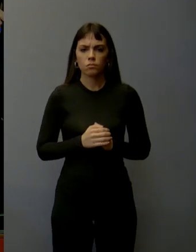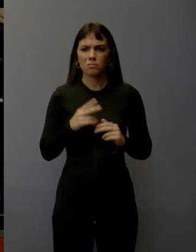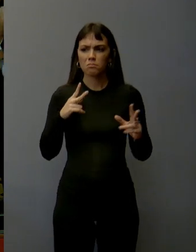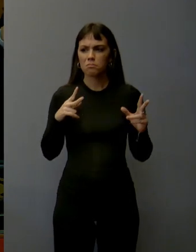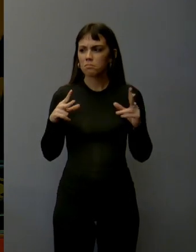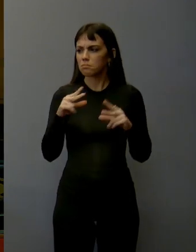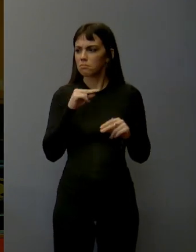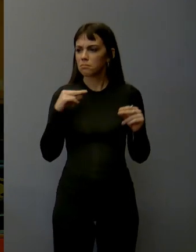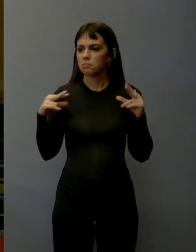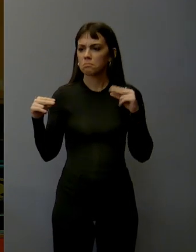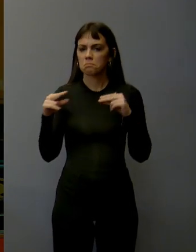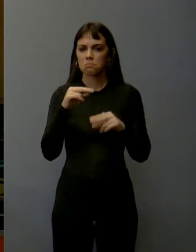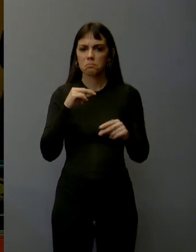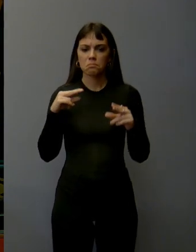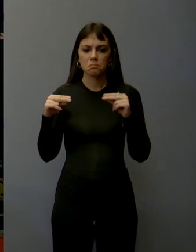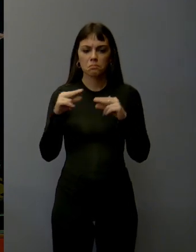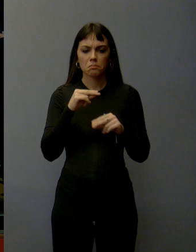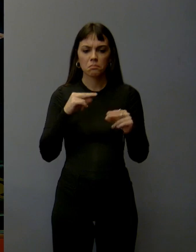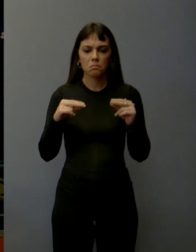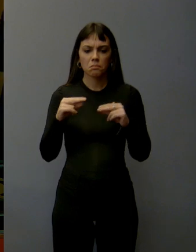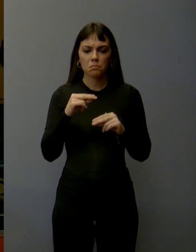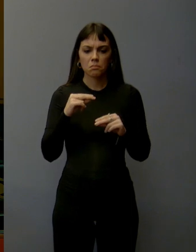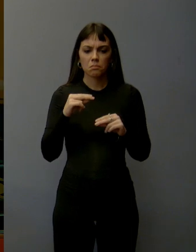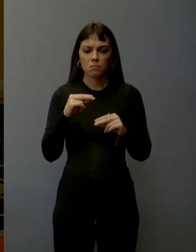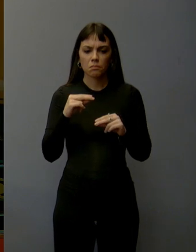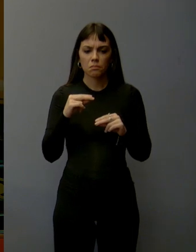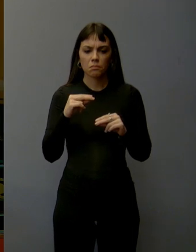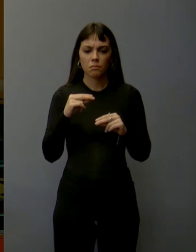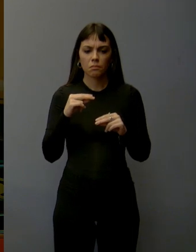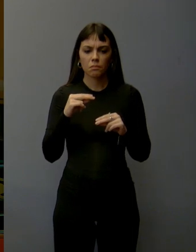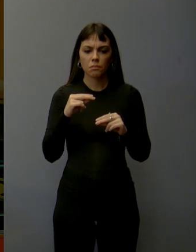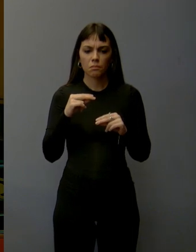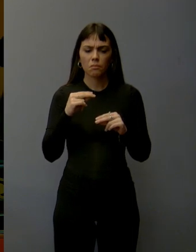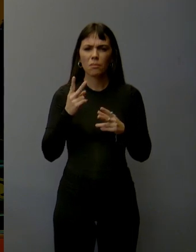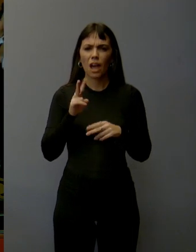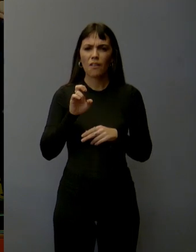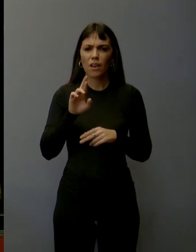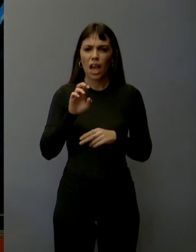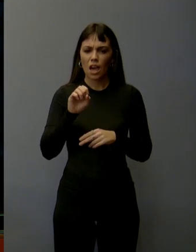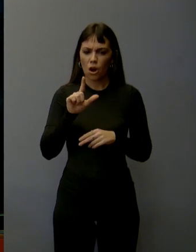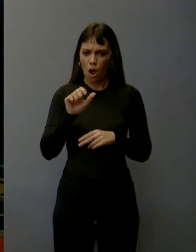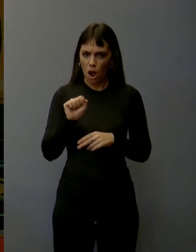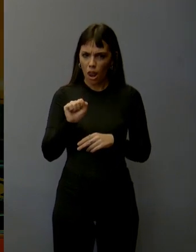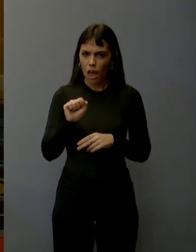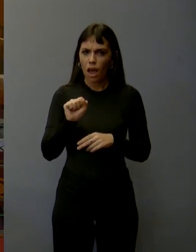come al solito No no è vero